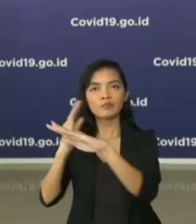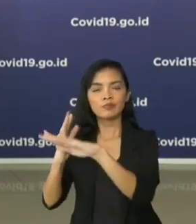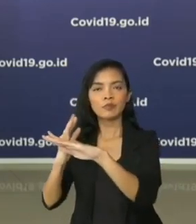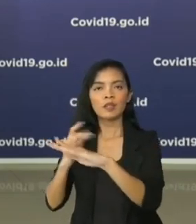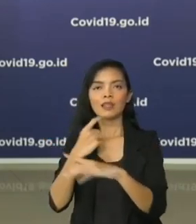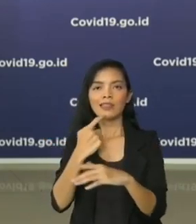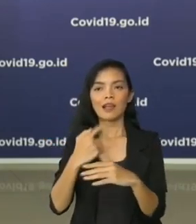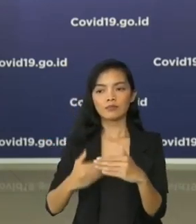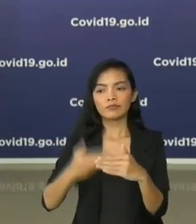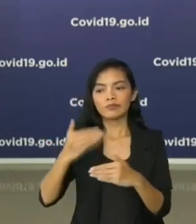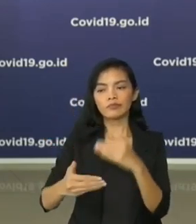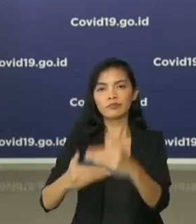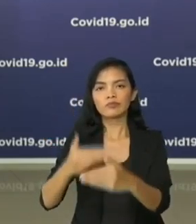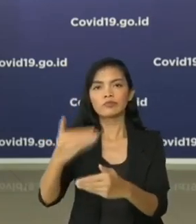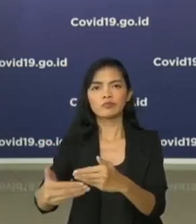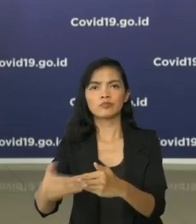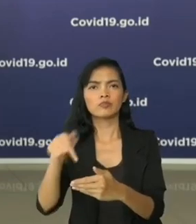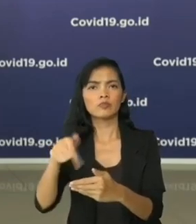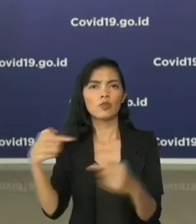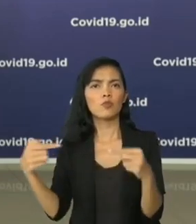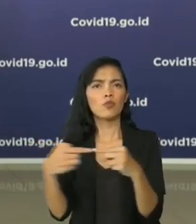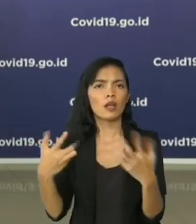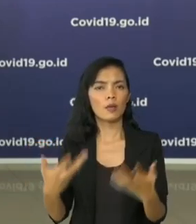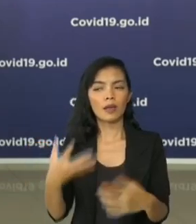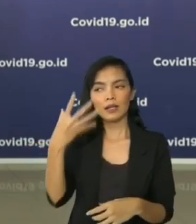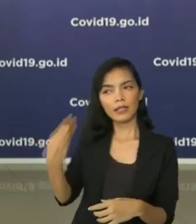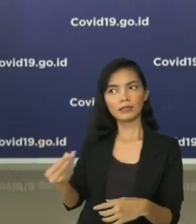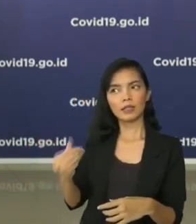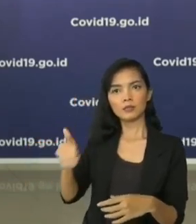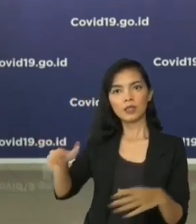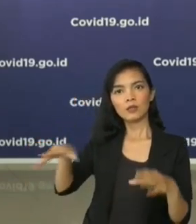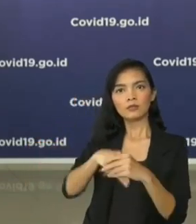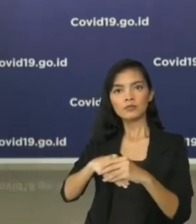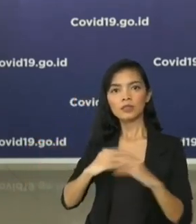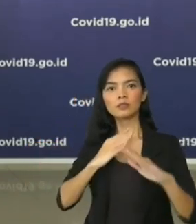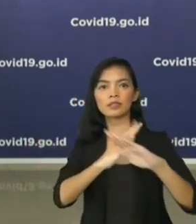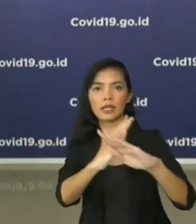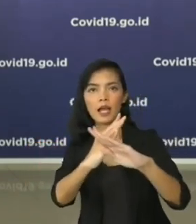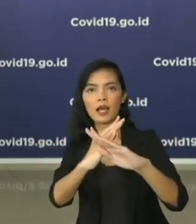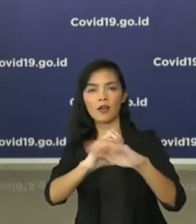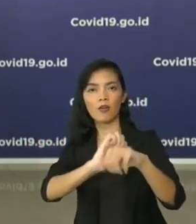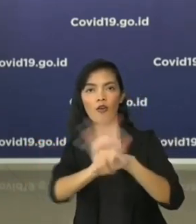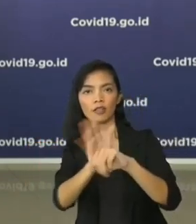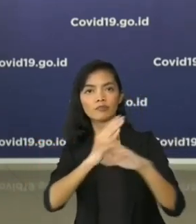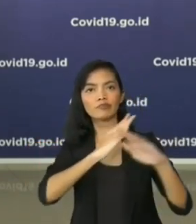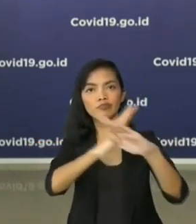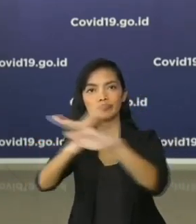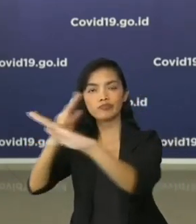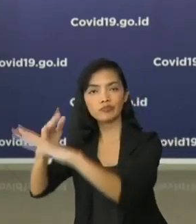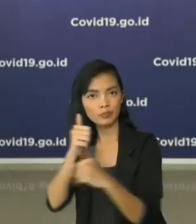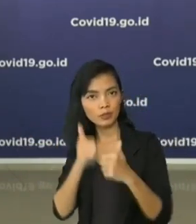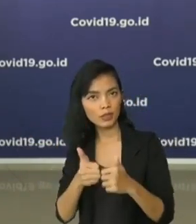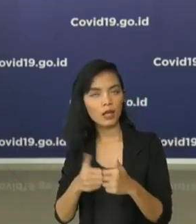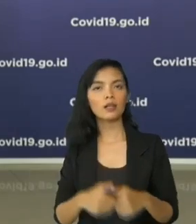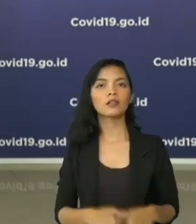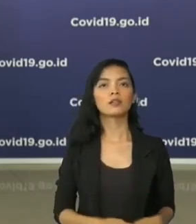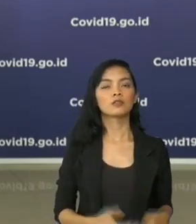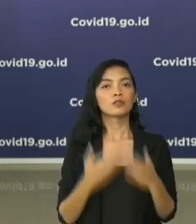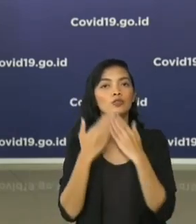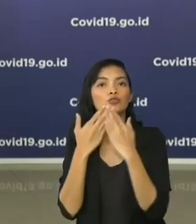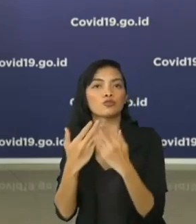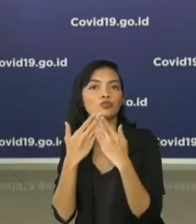lanjut terkait dengan peran desa di dalam pencegahan dan penanganan konflik 1970